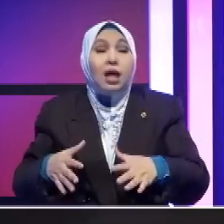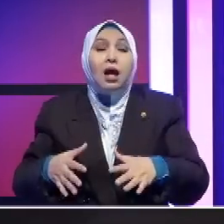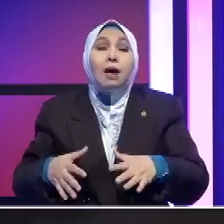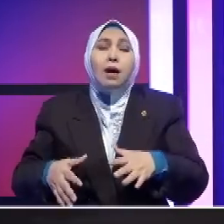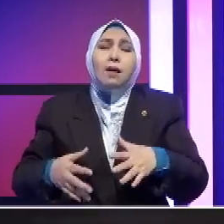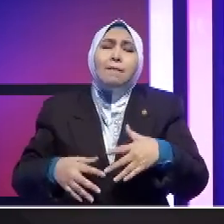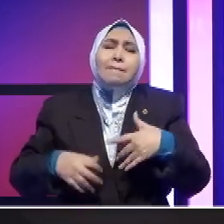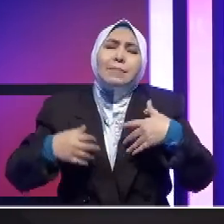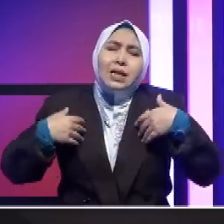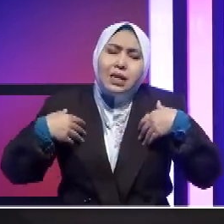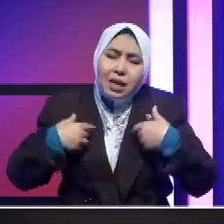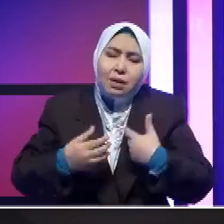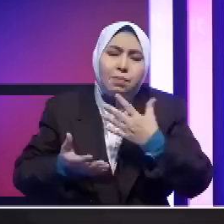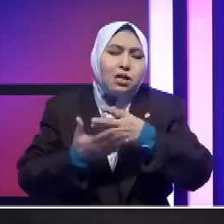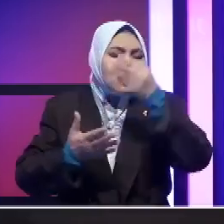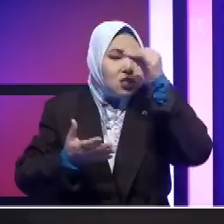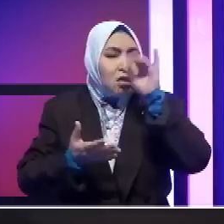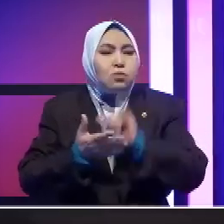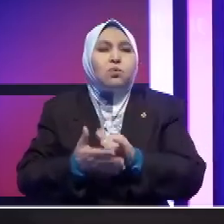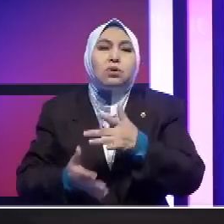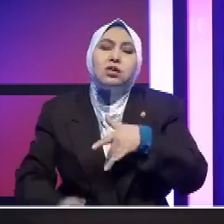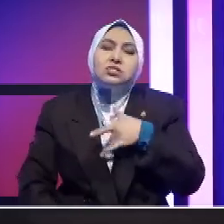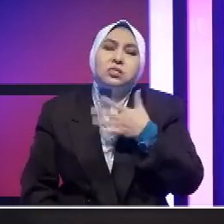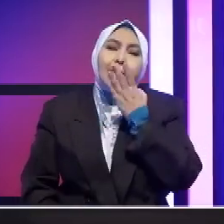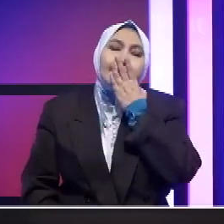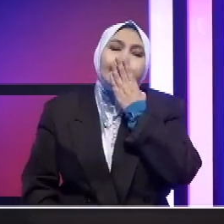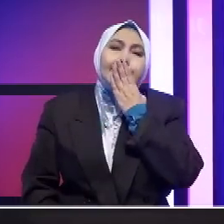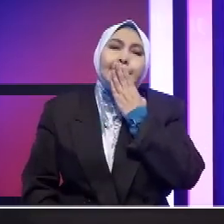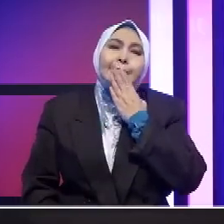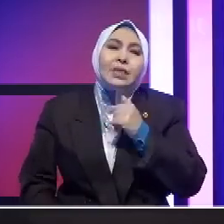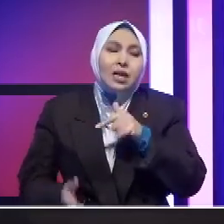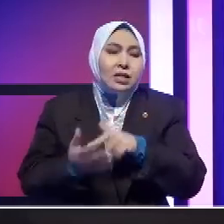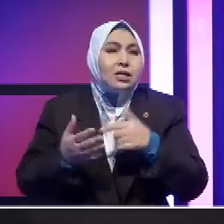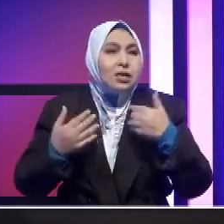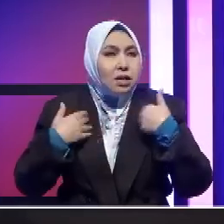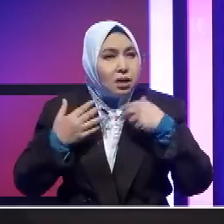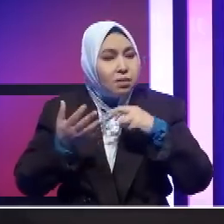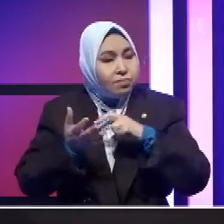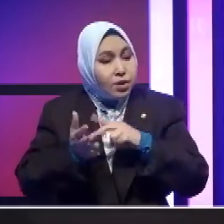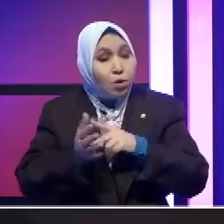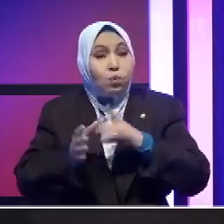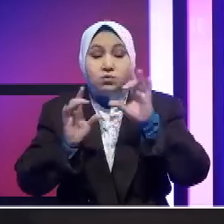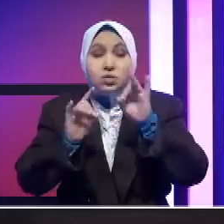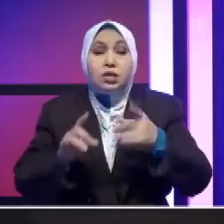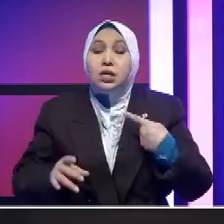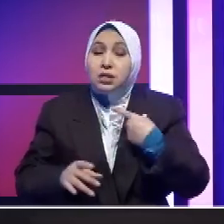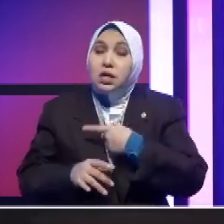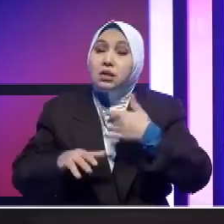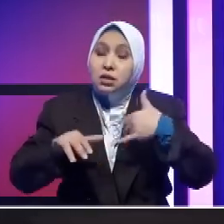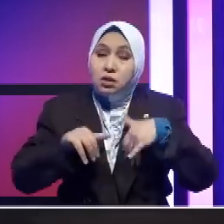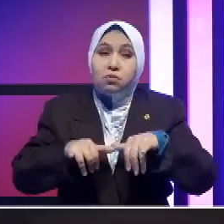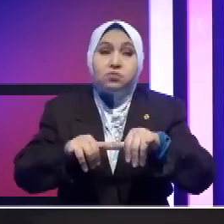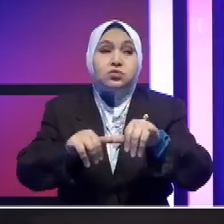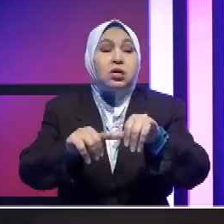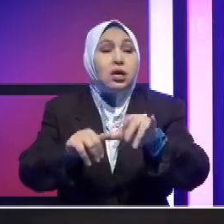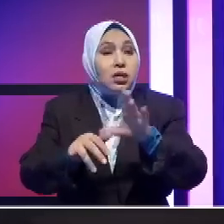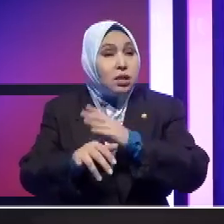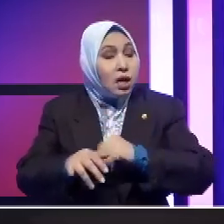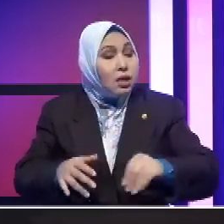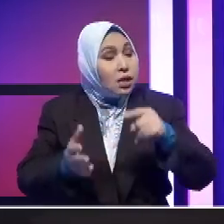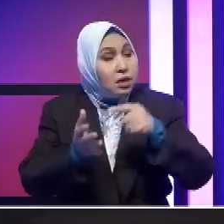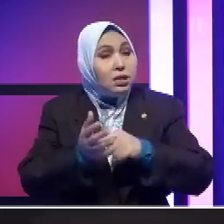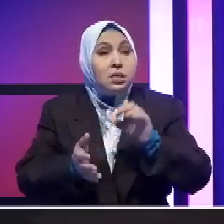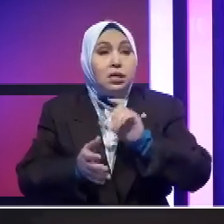keperitan untuk Allah menghadapi ujian. Rasa manis ya. Manis Ustaz ya. Jadi ini adalah daerah ujian kita. Kita teruskan tuan-tuan ya. Dan